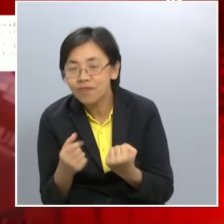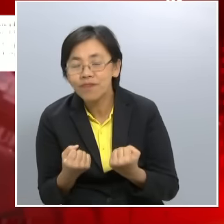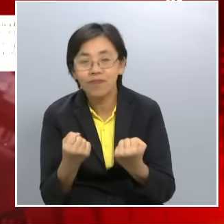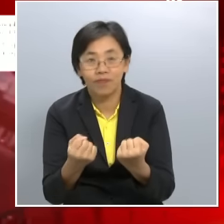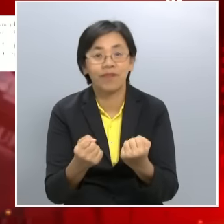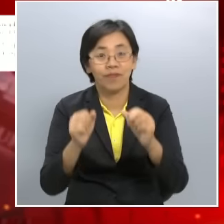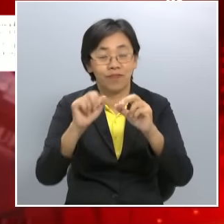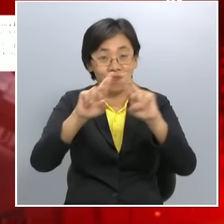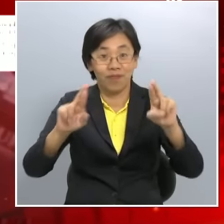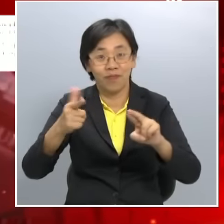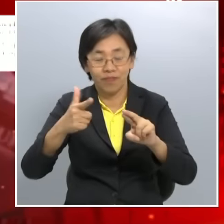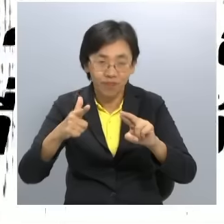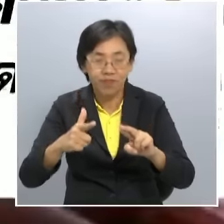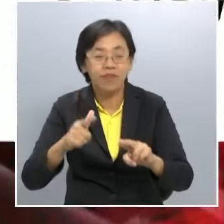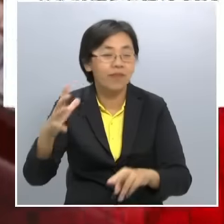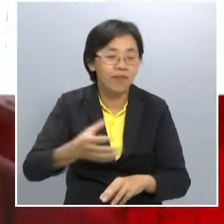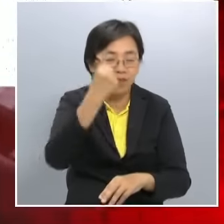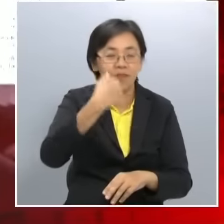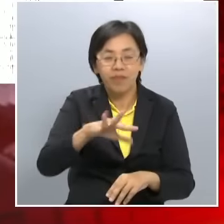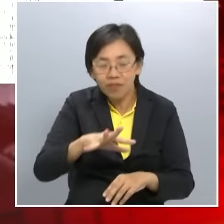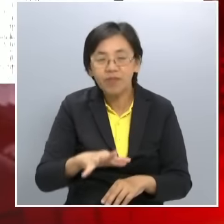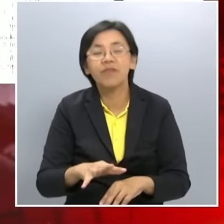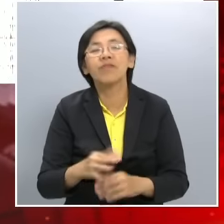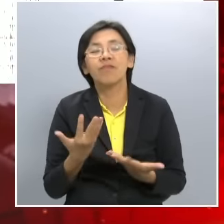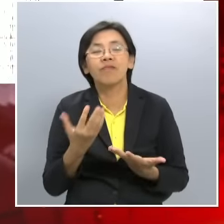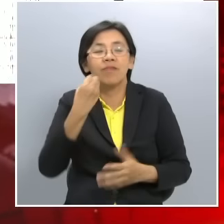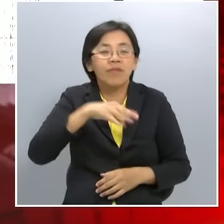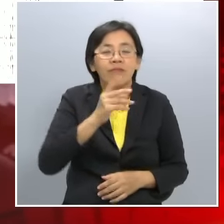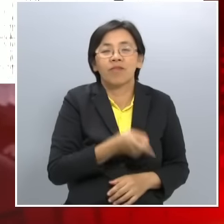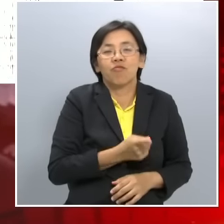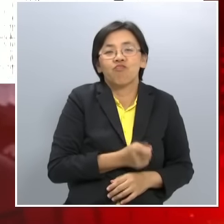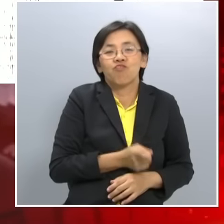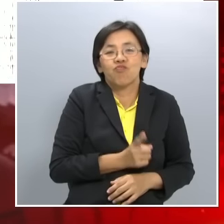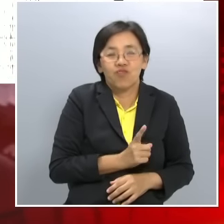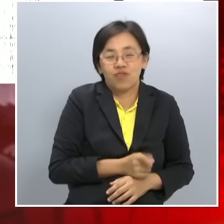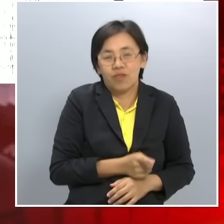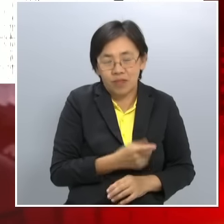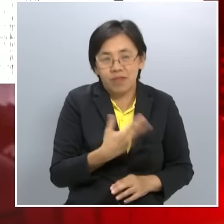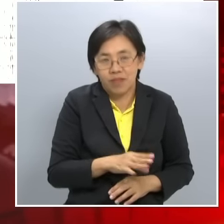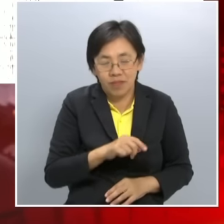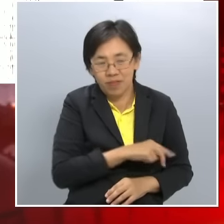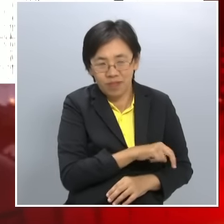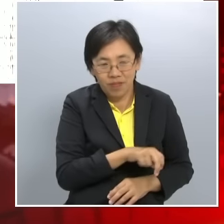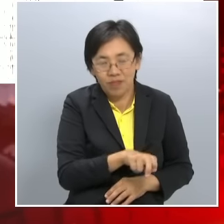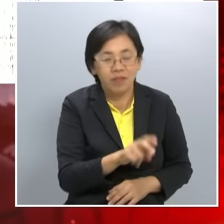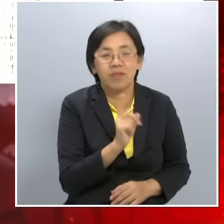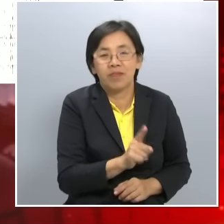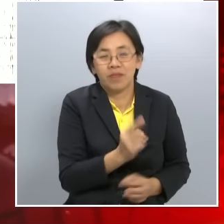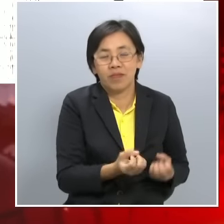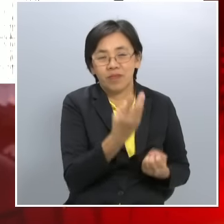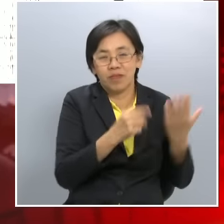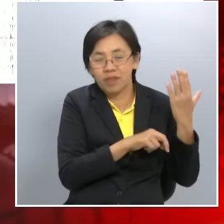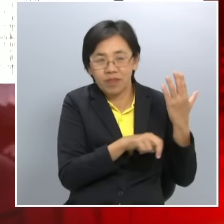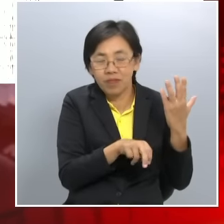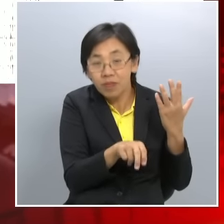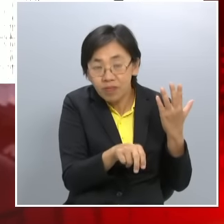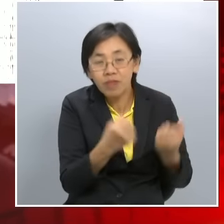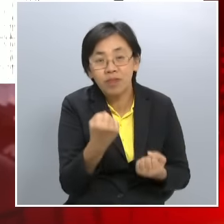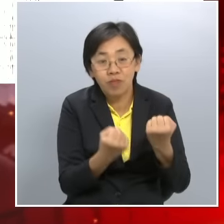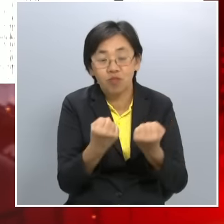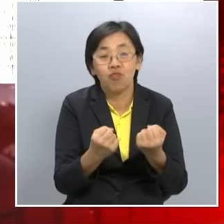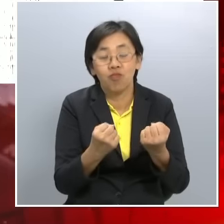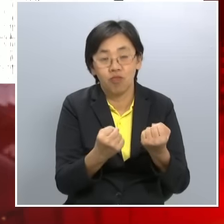าวหลังก่อเหตุเสร็จครับขับรถไปที่จุดทิ้งศพที่ดอยสุเทพใกล้กับวัดผาลาดแล้วเดินลัดเลาะเส้นทางธรรมชาติไปที่จุดจอดรถของ